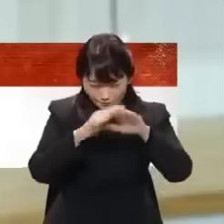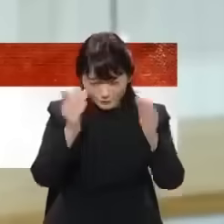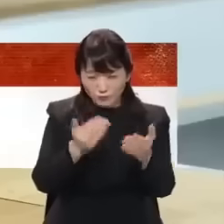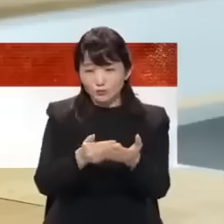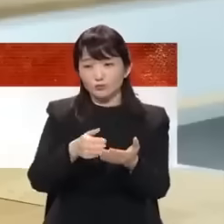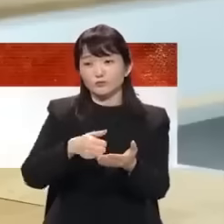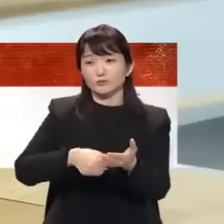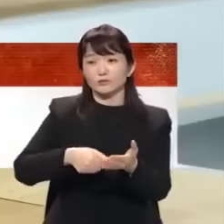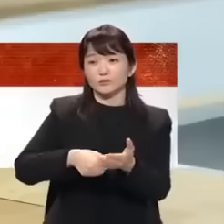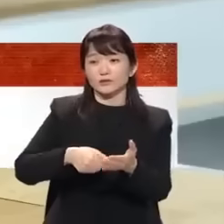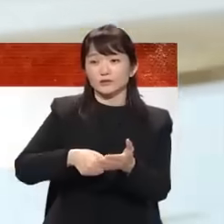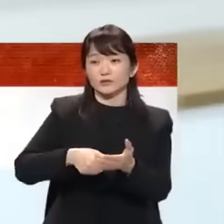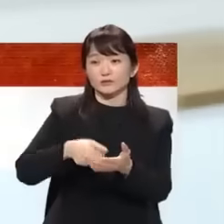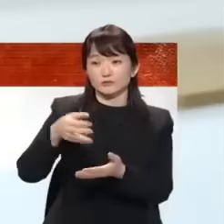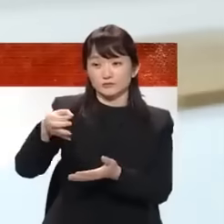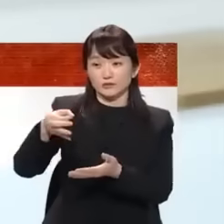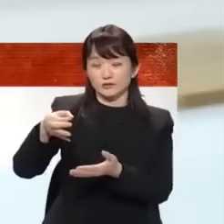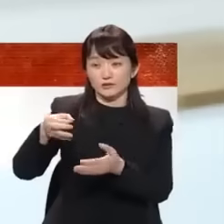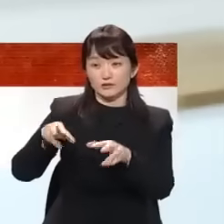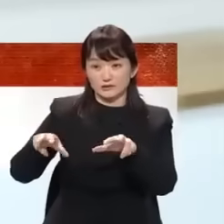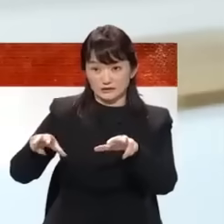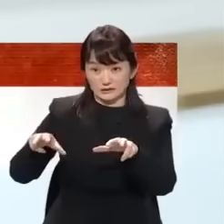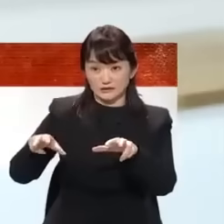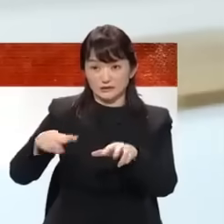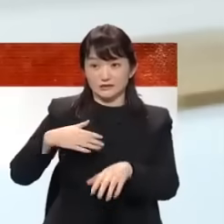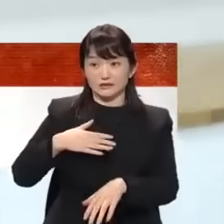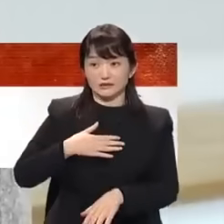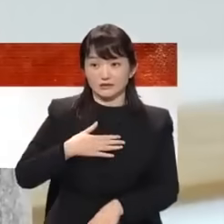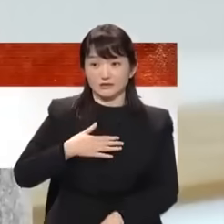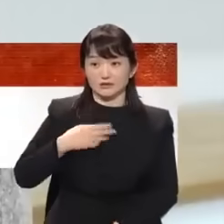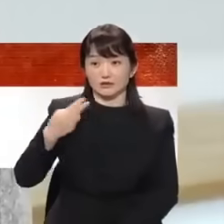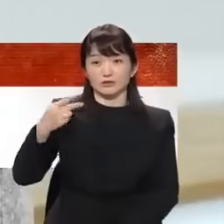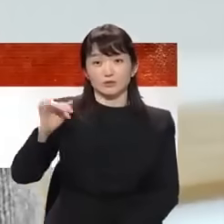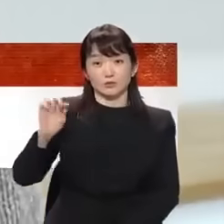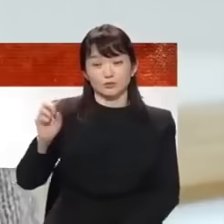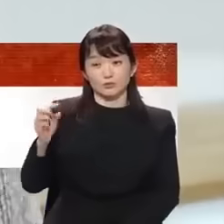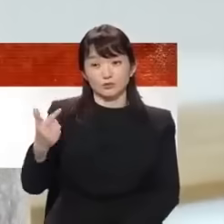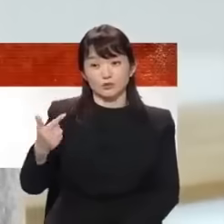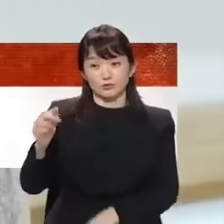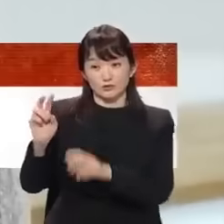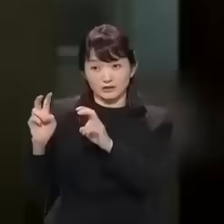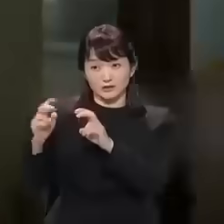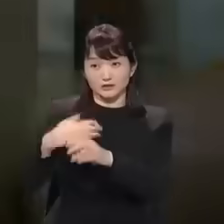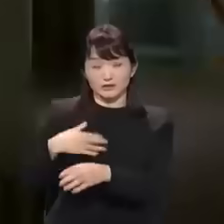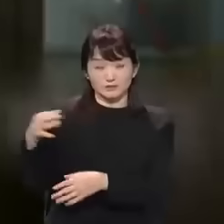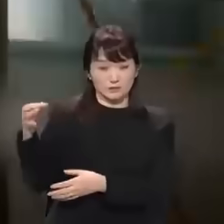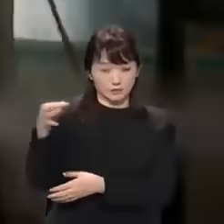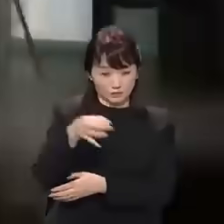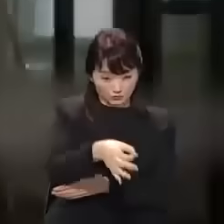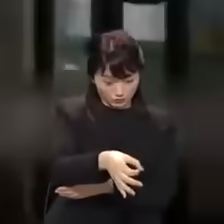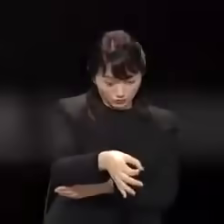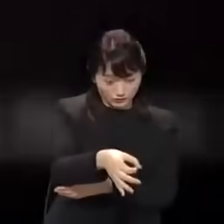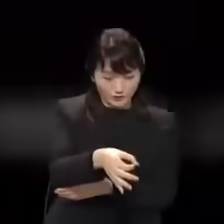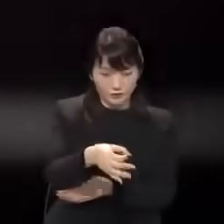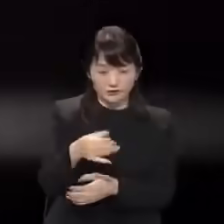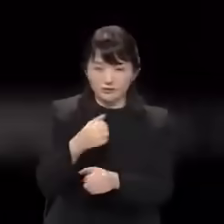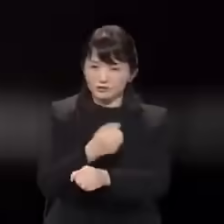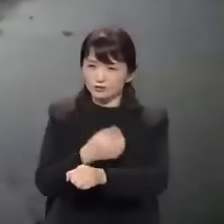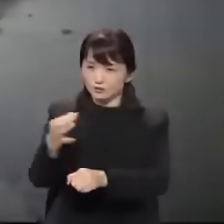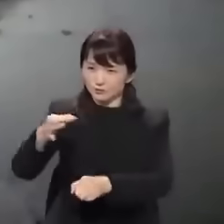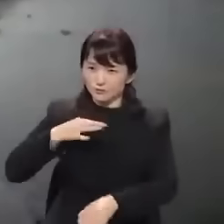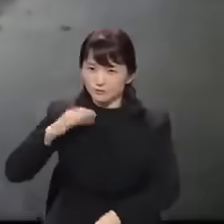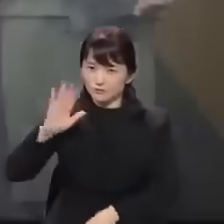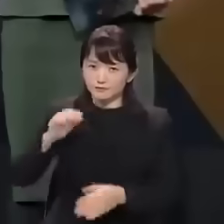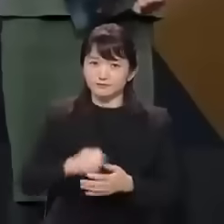대부분 현재까지는 저희 도봉리 제비용 재인 건비 안 받았습니다 새로 단장한